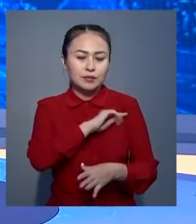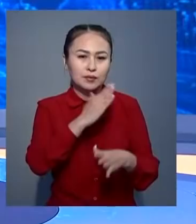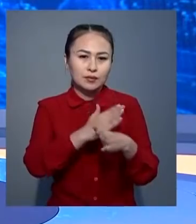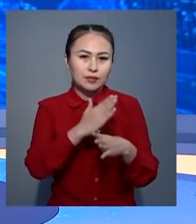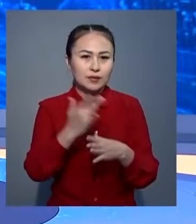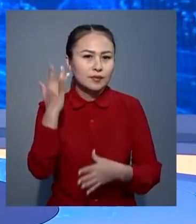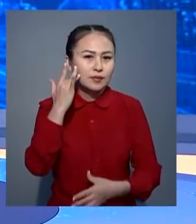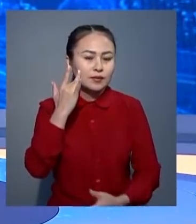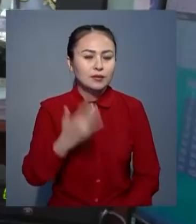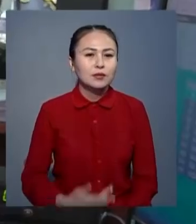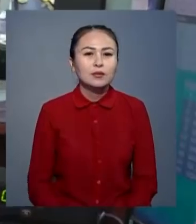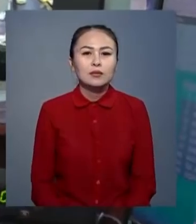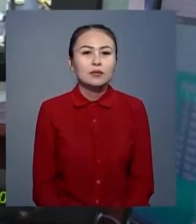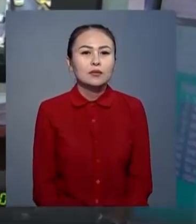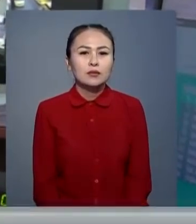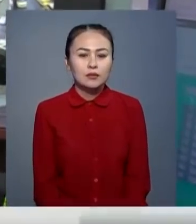келеді.